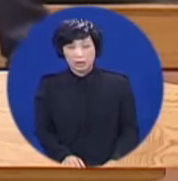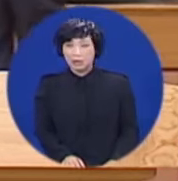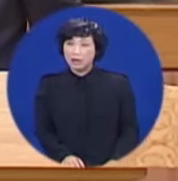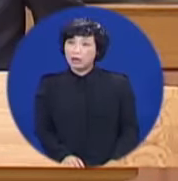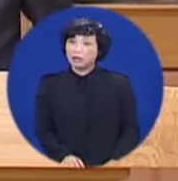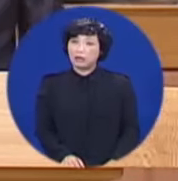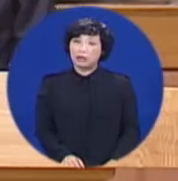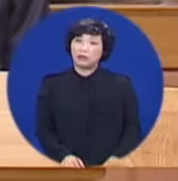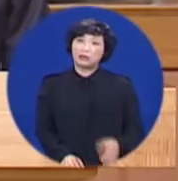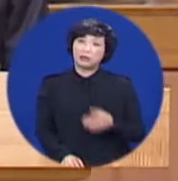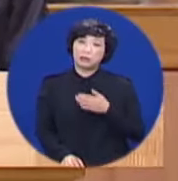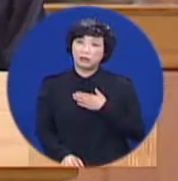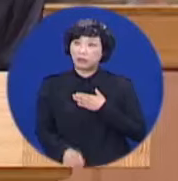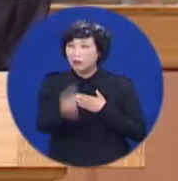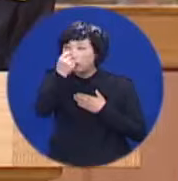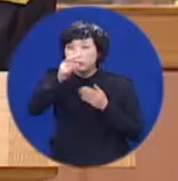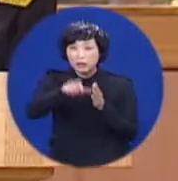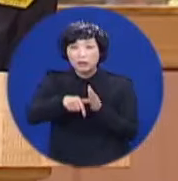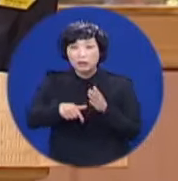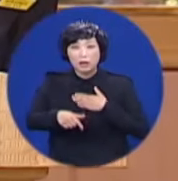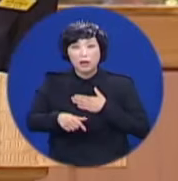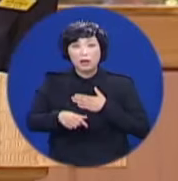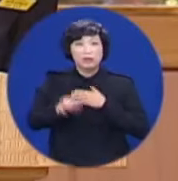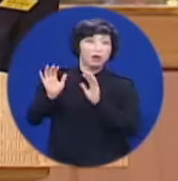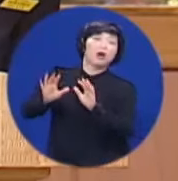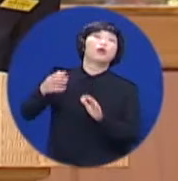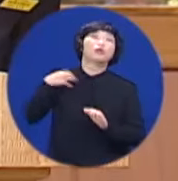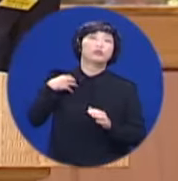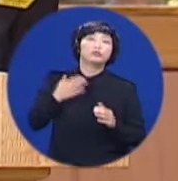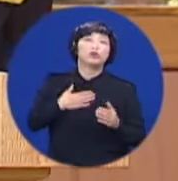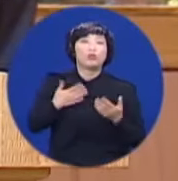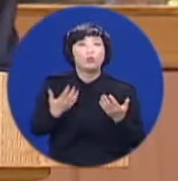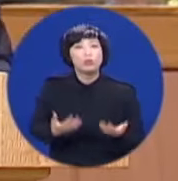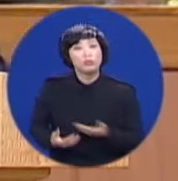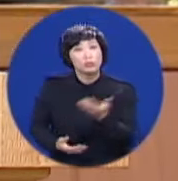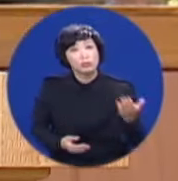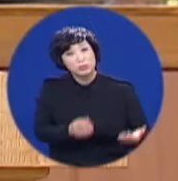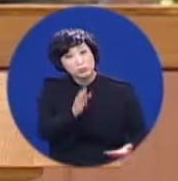때 그 고욕한 책임으로 지게 되겠느냐.